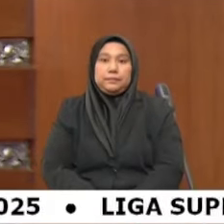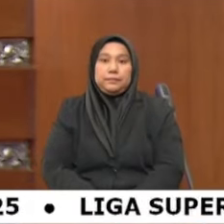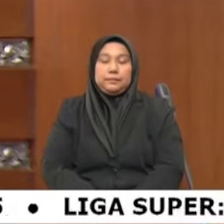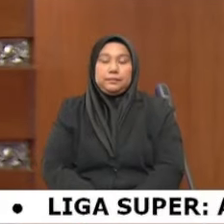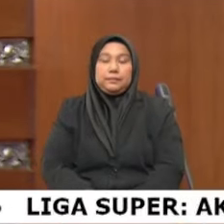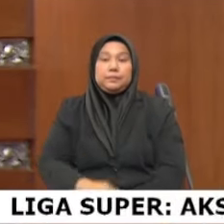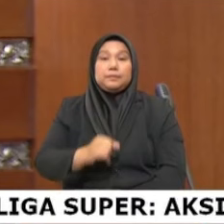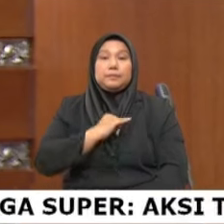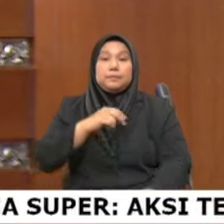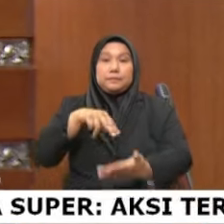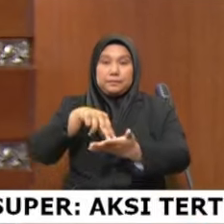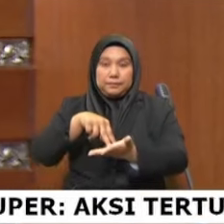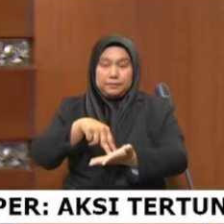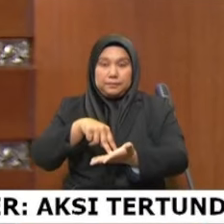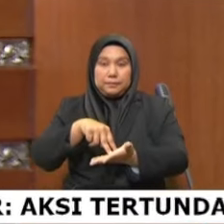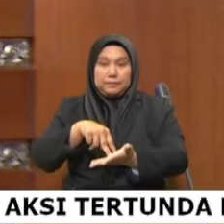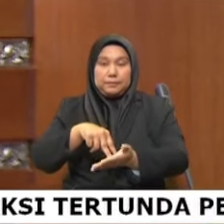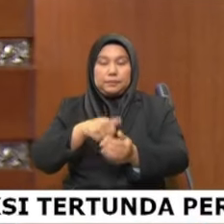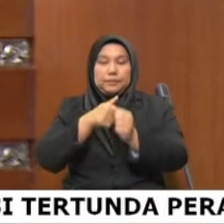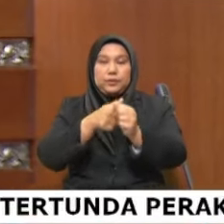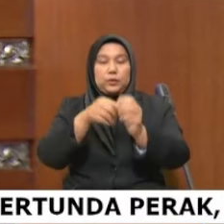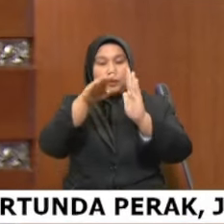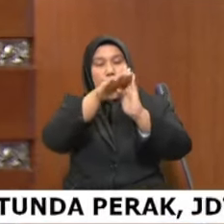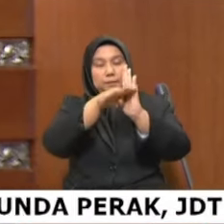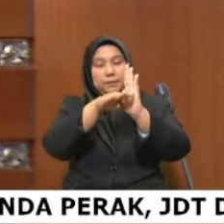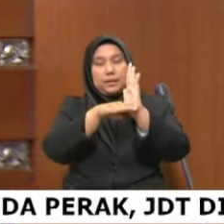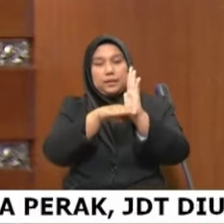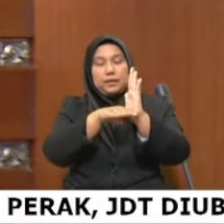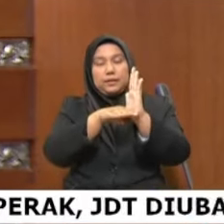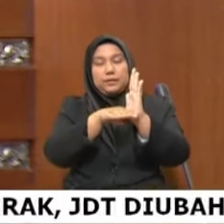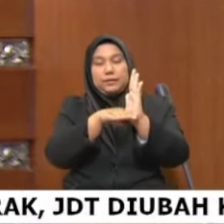kerana saya merujuk kepada Peraturan